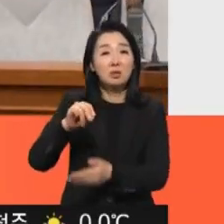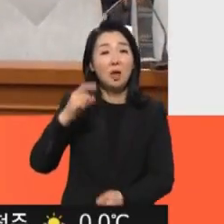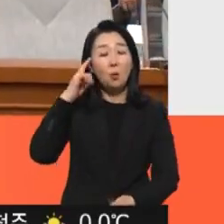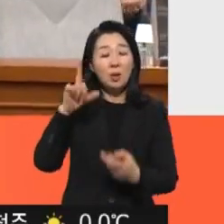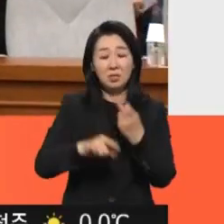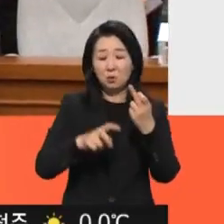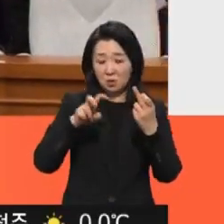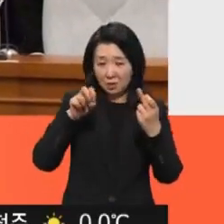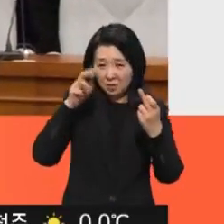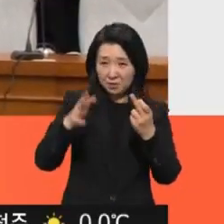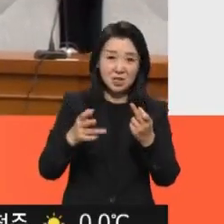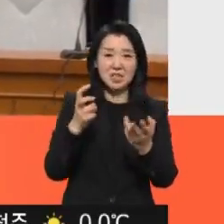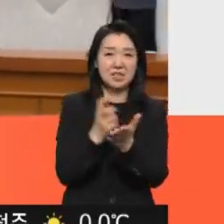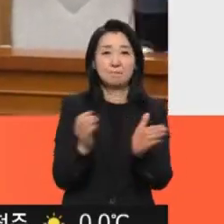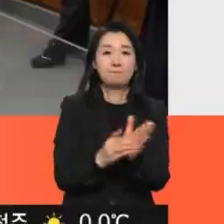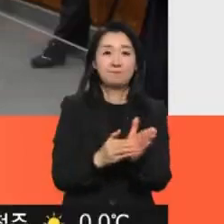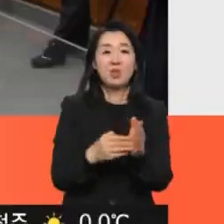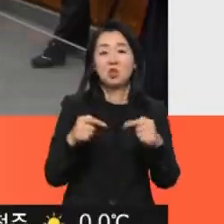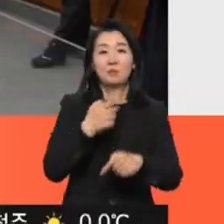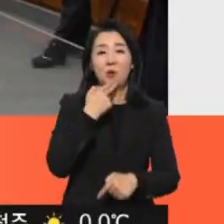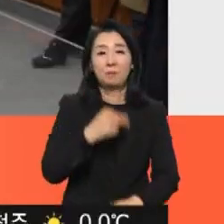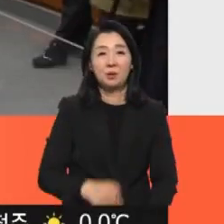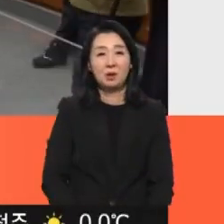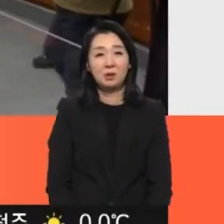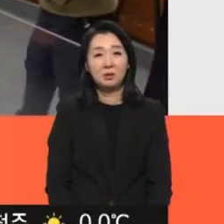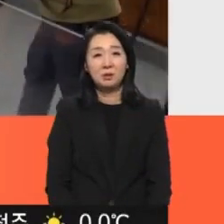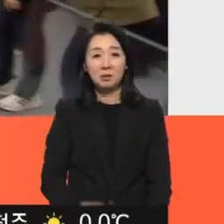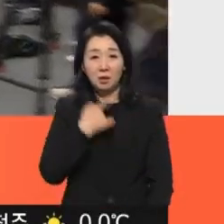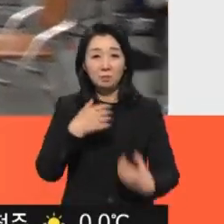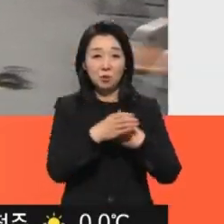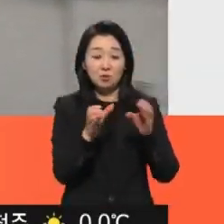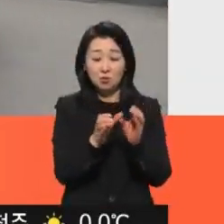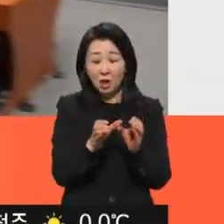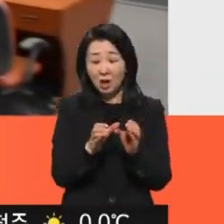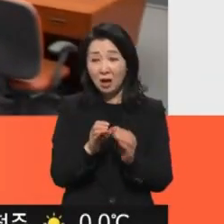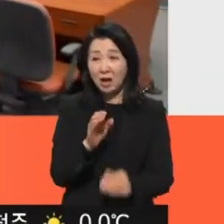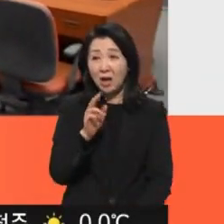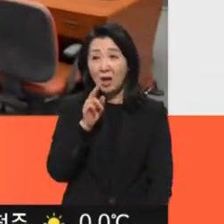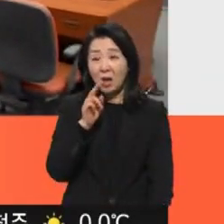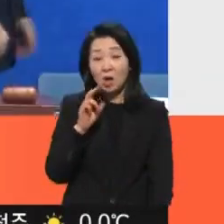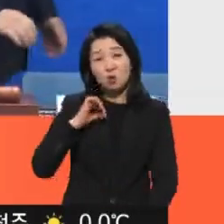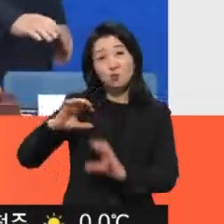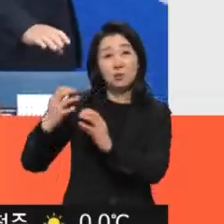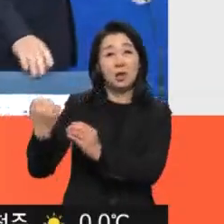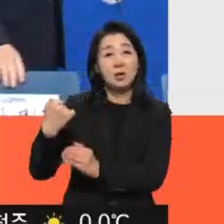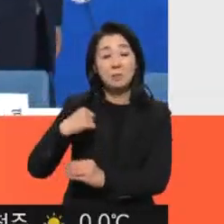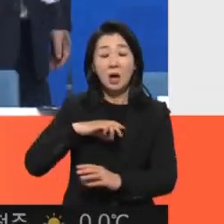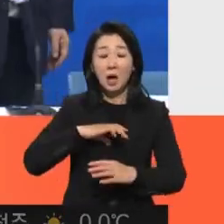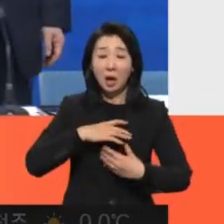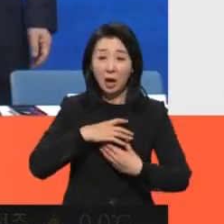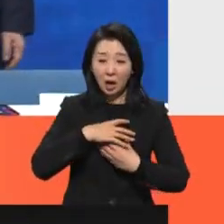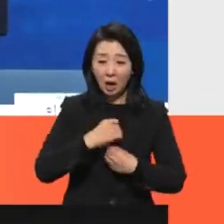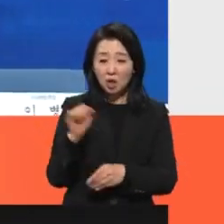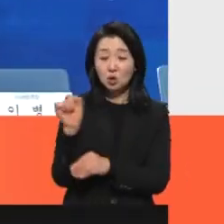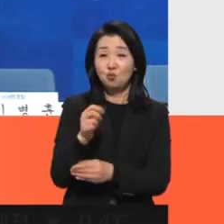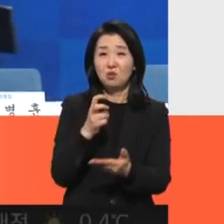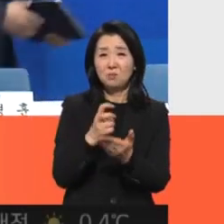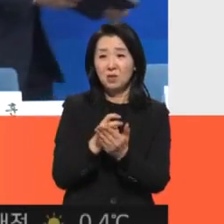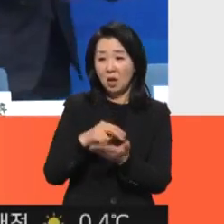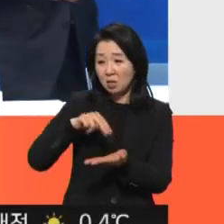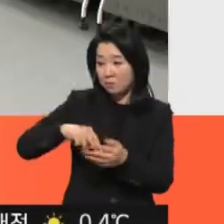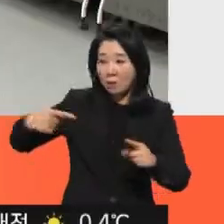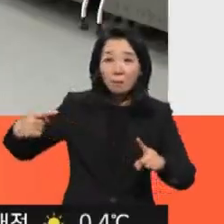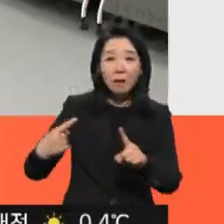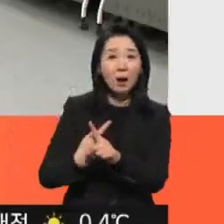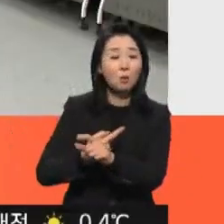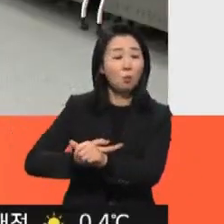주호영 원내대표가 선을 그은 상태입니다. 민주당은 정부 여당이 안전운임제 등에 대해서 입장을 바꾼 점을 강하게 비판했는데요.